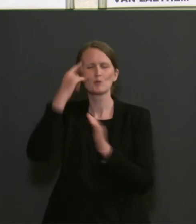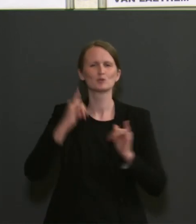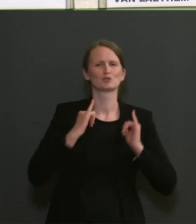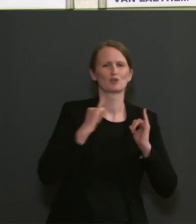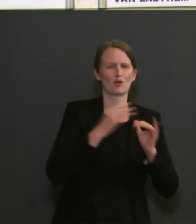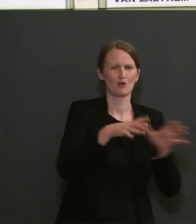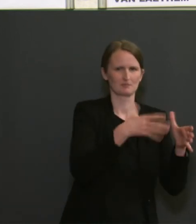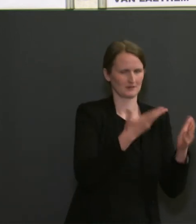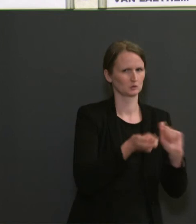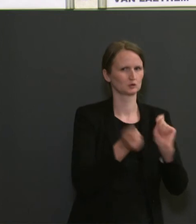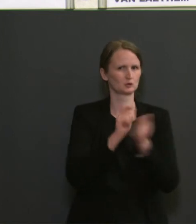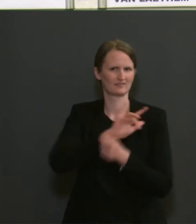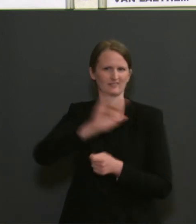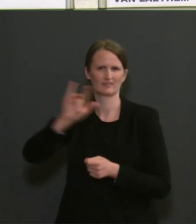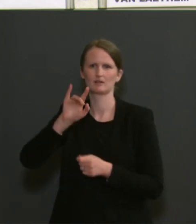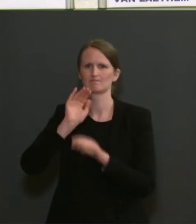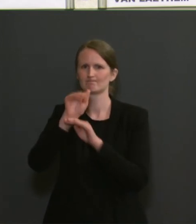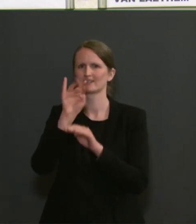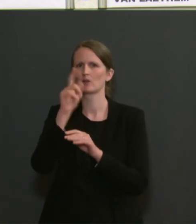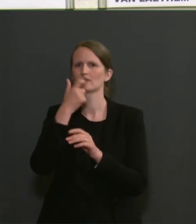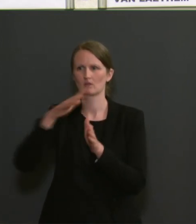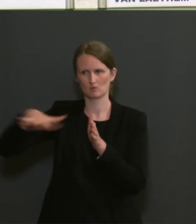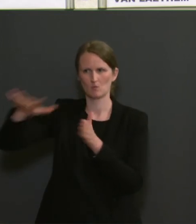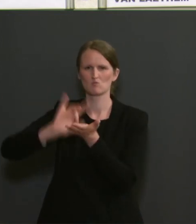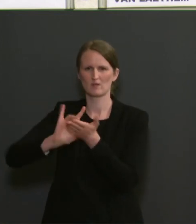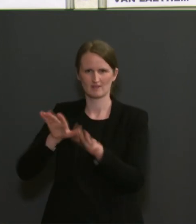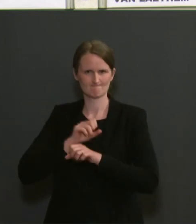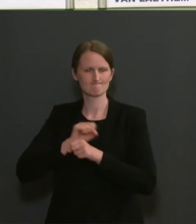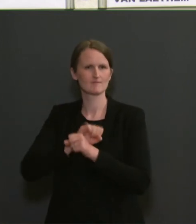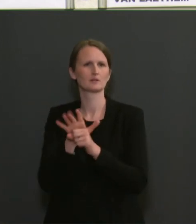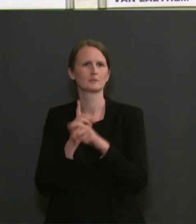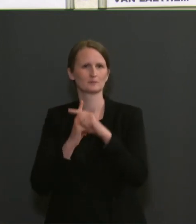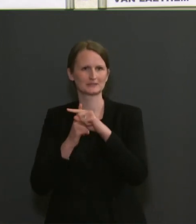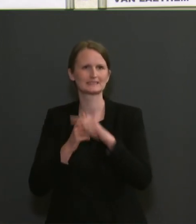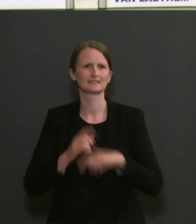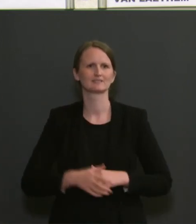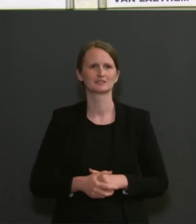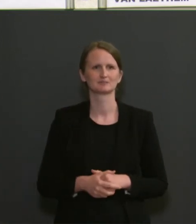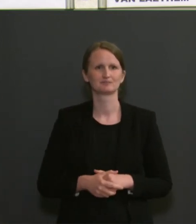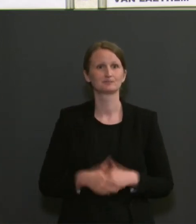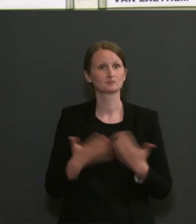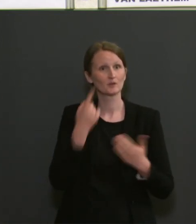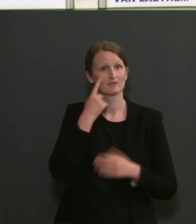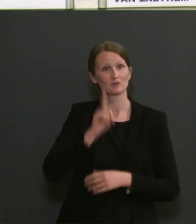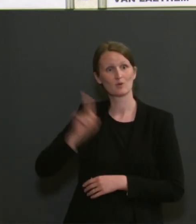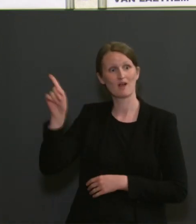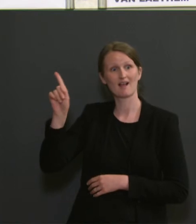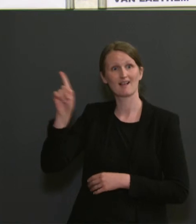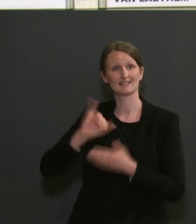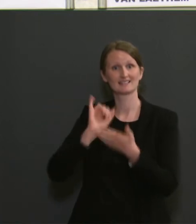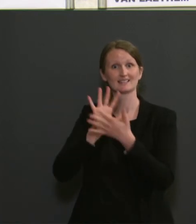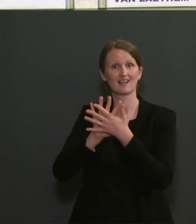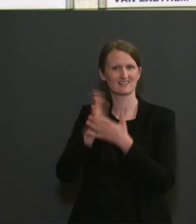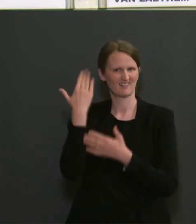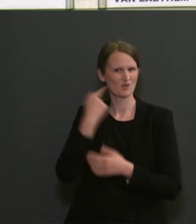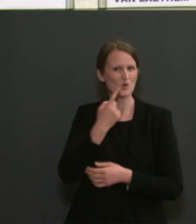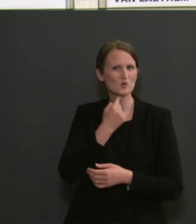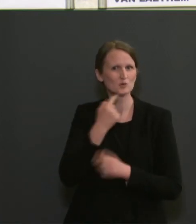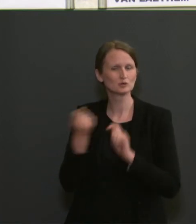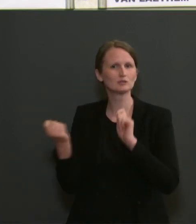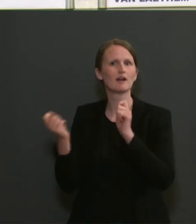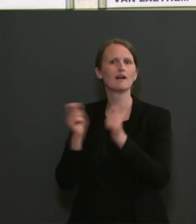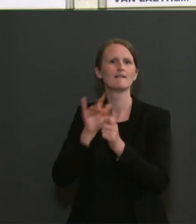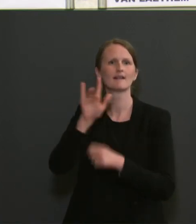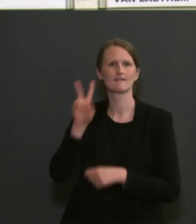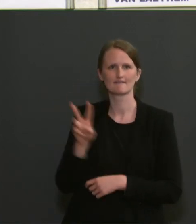On voit sur cette carte qui a viré du rouge au vert en peu de temps, heureusement, qu'une seule province, la province de Namur, montre encore une